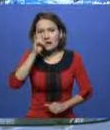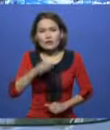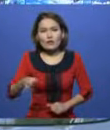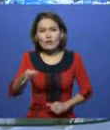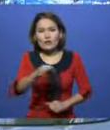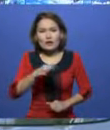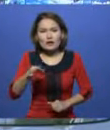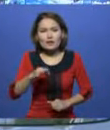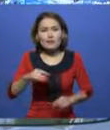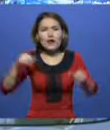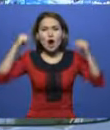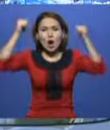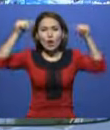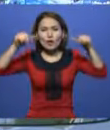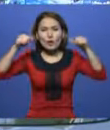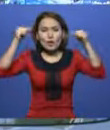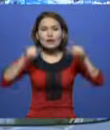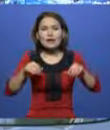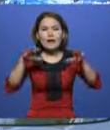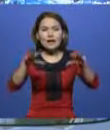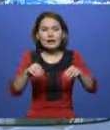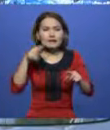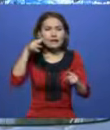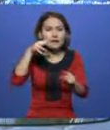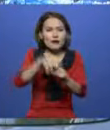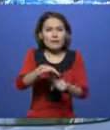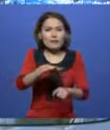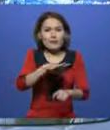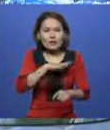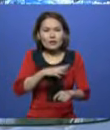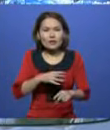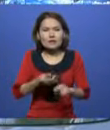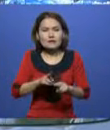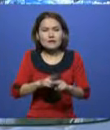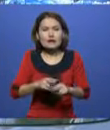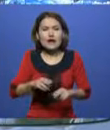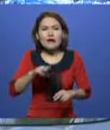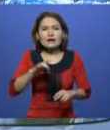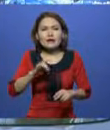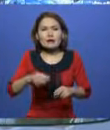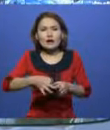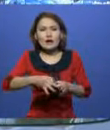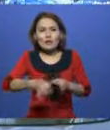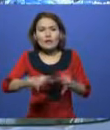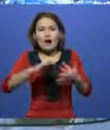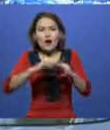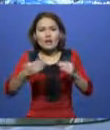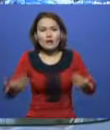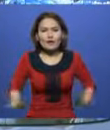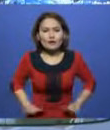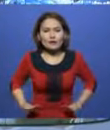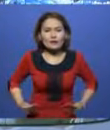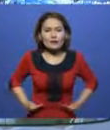ит тамақтап кеткен ауыл тұрғынына жерлестері жылу жинап берді. Естеріңізге сала кетейік, қараша айында Теректі ауданының Постепной ауылында тұратын